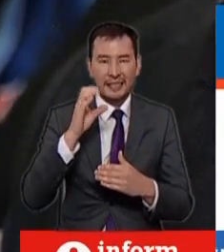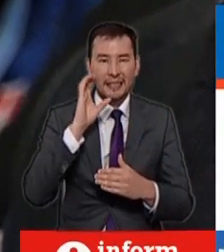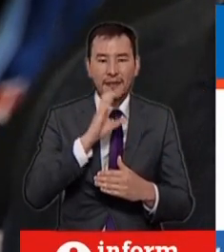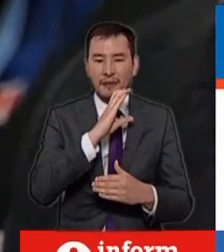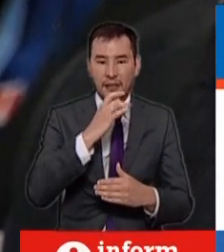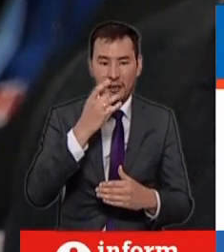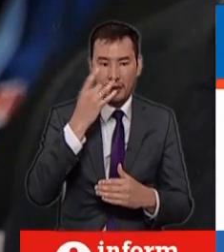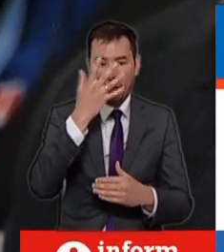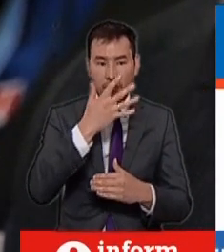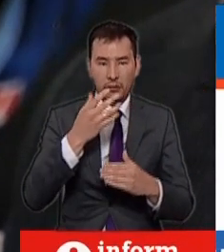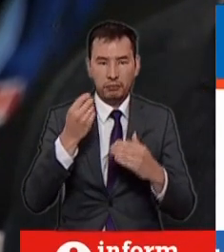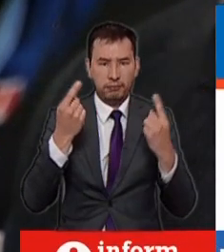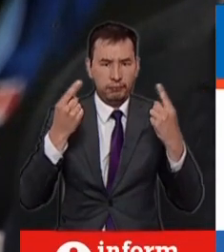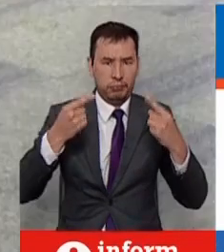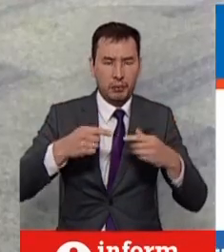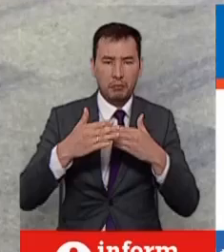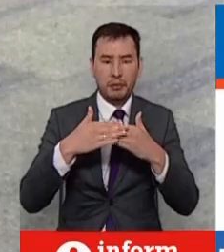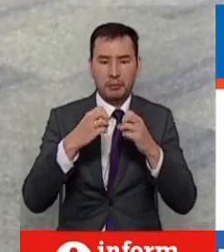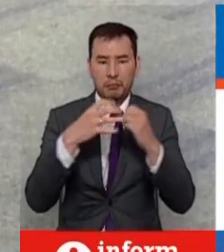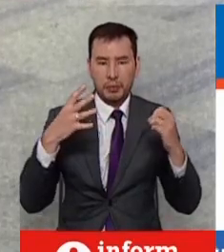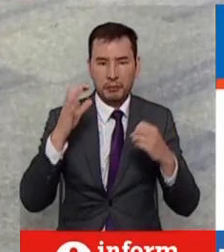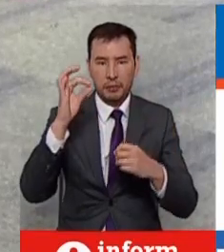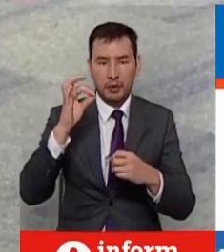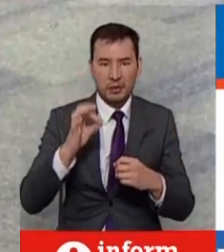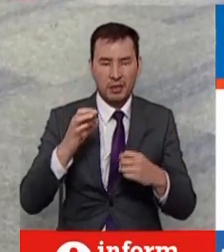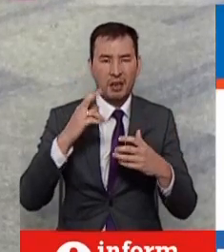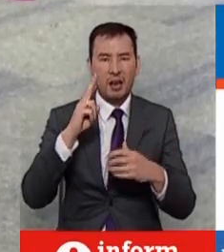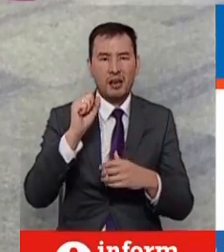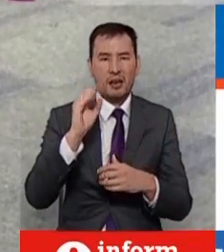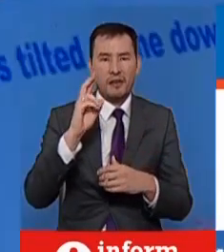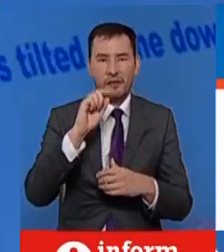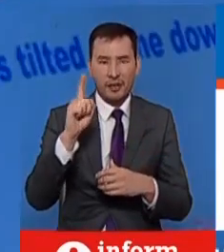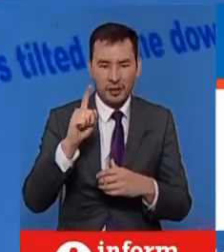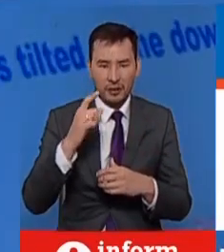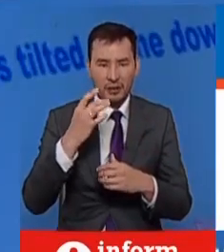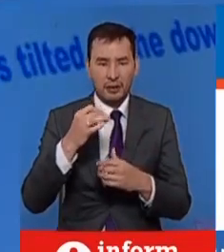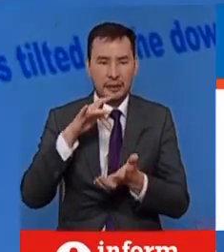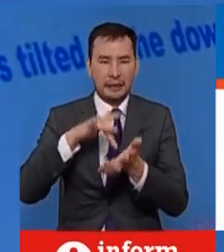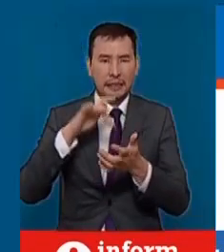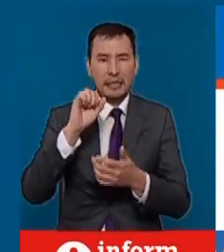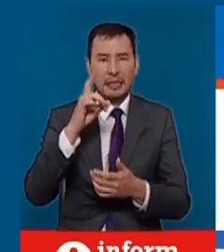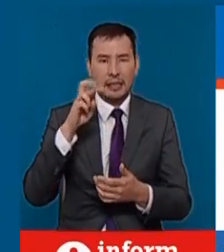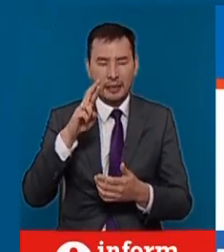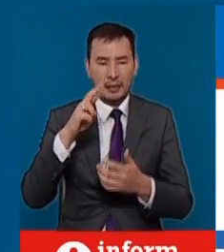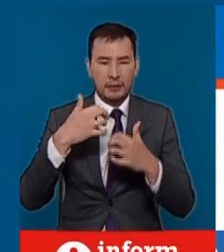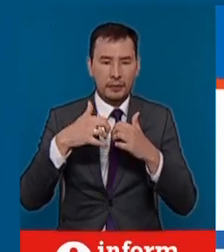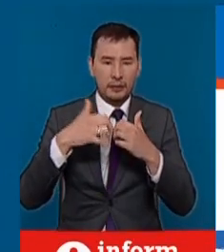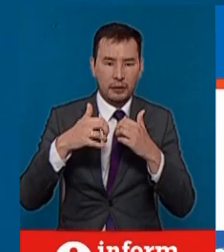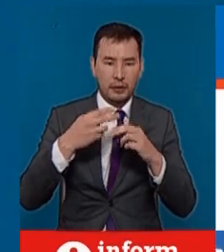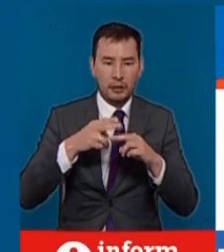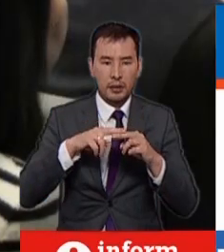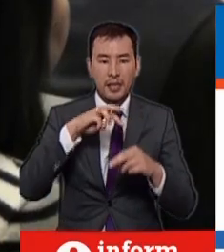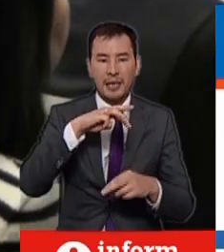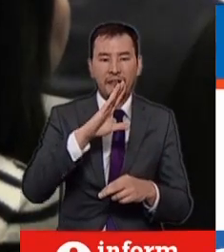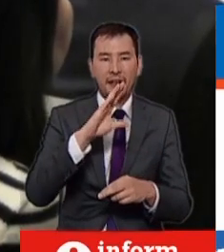выросла почти до 15%. В республиках Кавказа и Центральной Азии этот показатель достиг 13%. При этом эксперты МВФ отмечают,